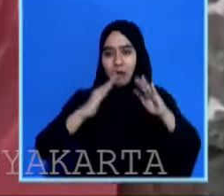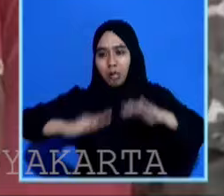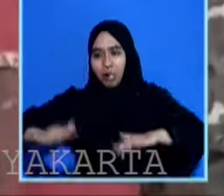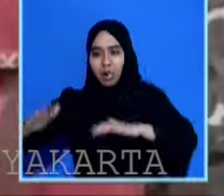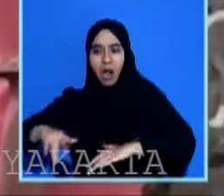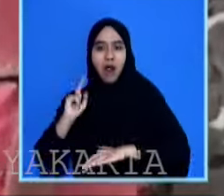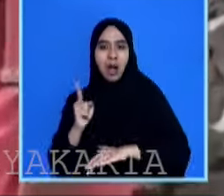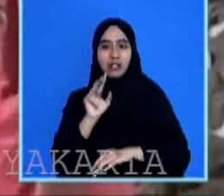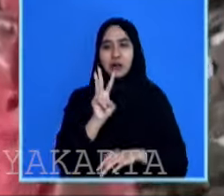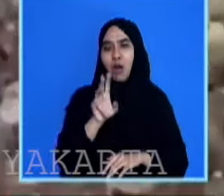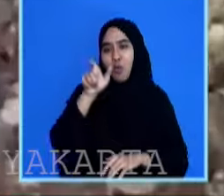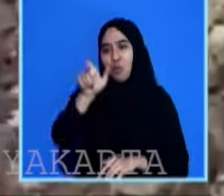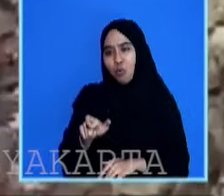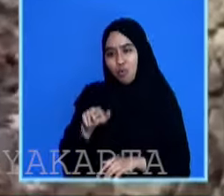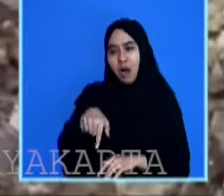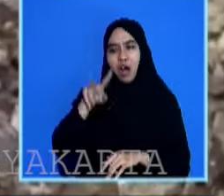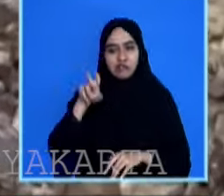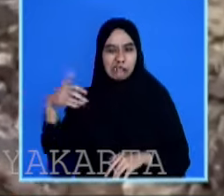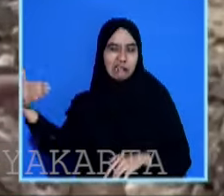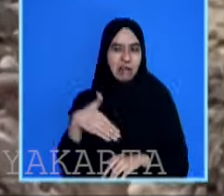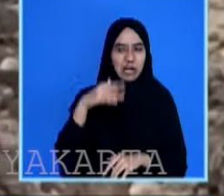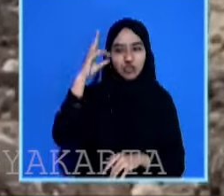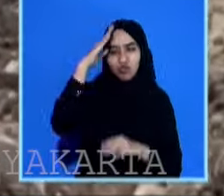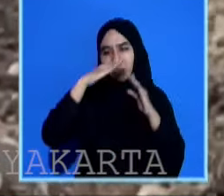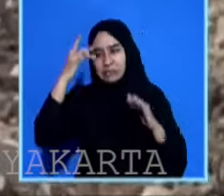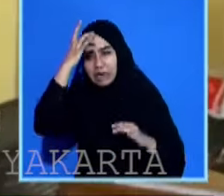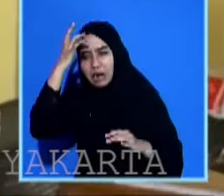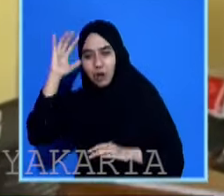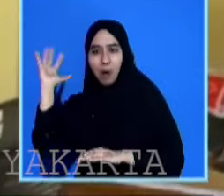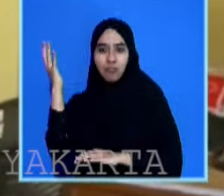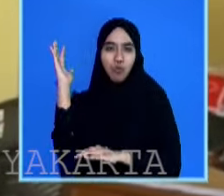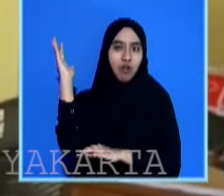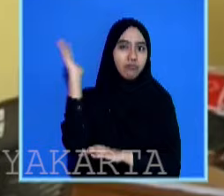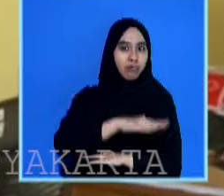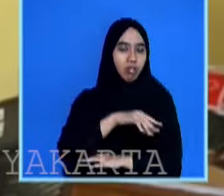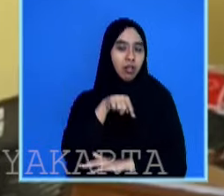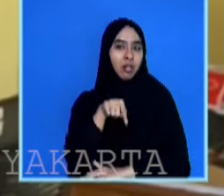Kidul juga harus mendapatkan perawatan medis usai tertimpa pohon tumbang